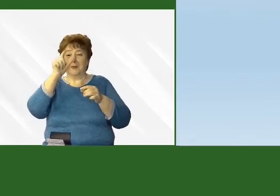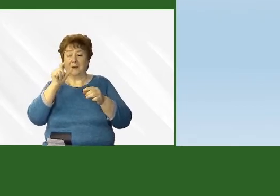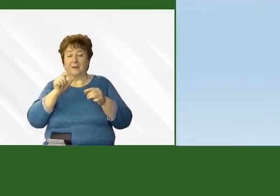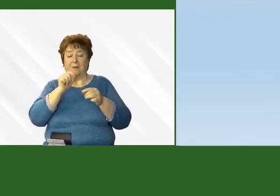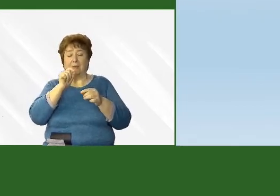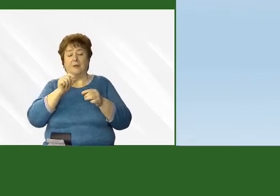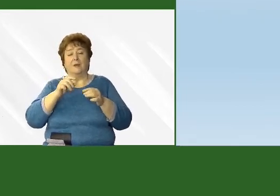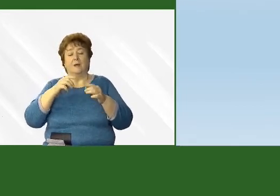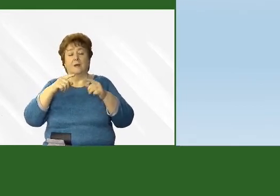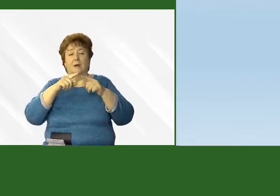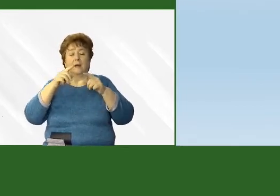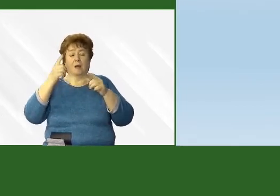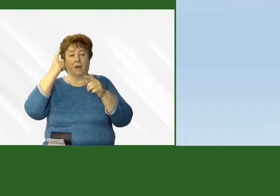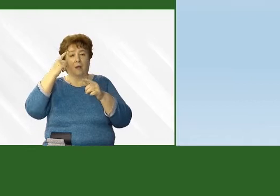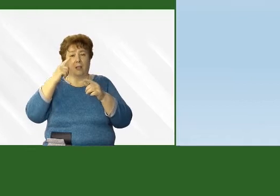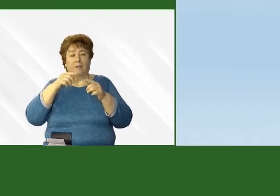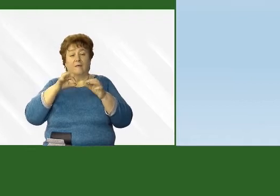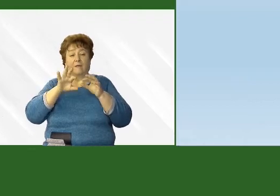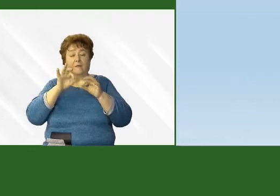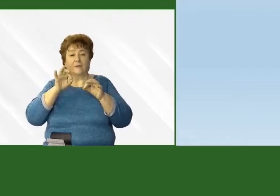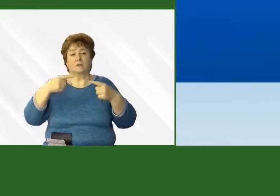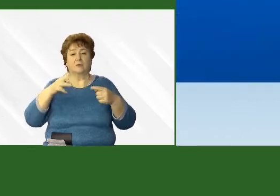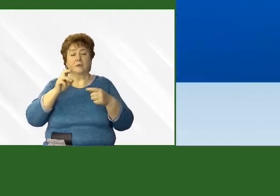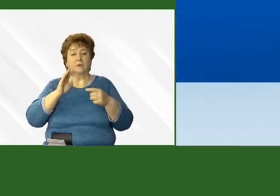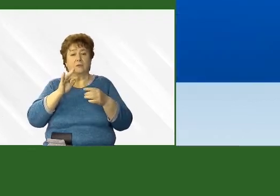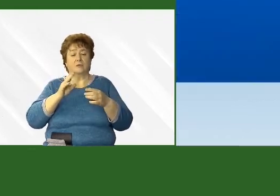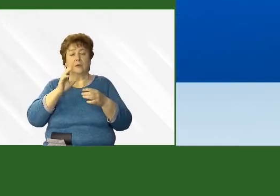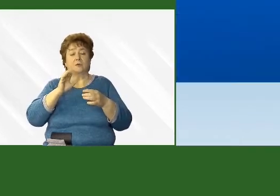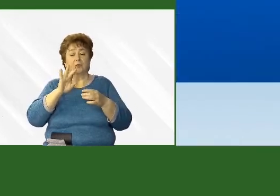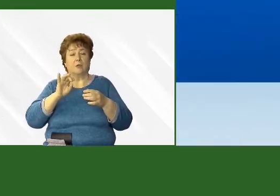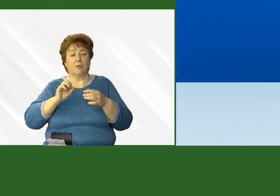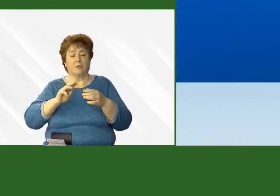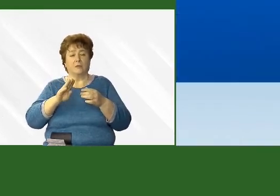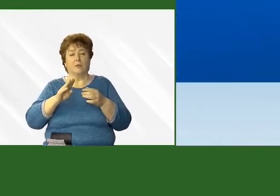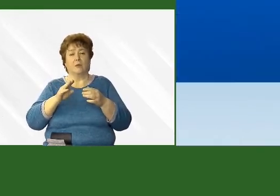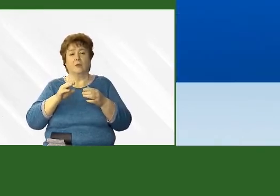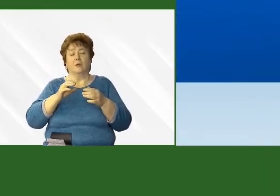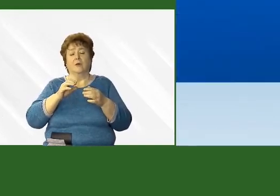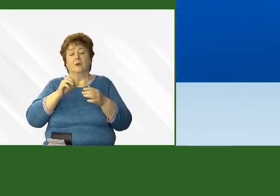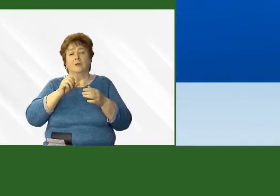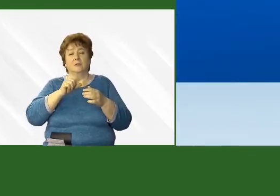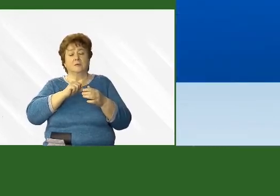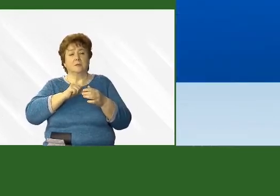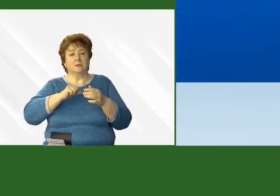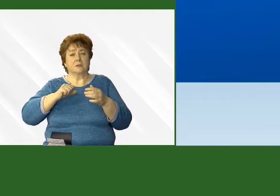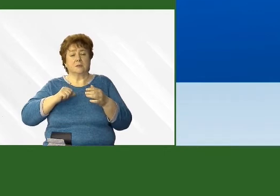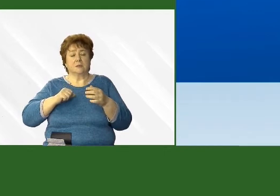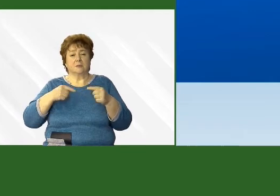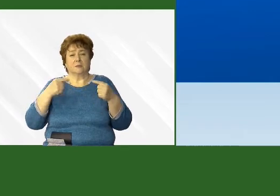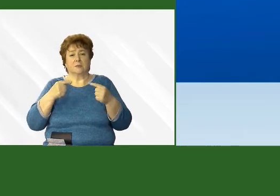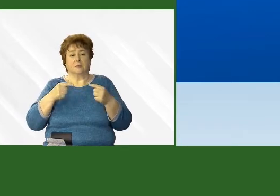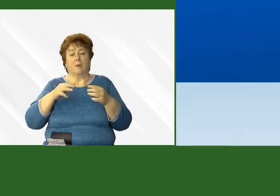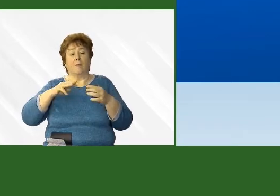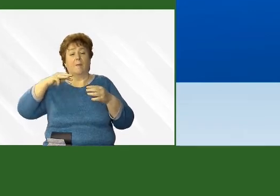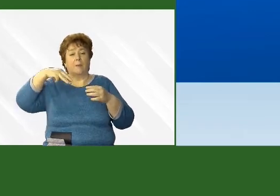голова выделяет кашалота среди других китов. Кашалот – одно из самых космополитных животных, встречающихся